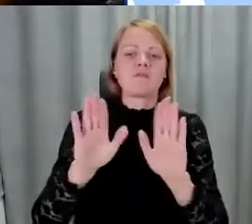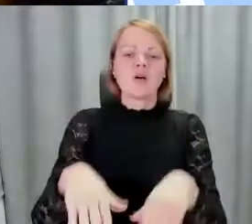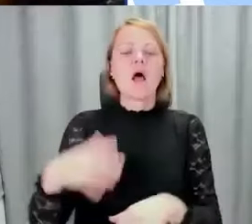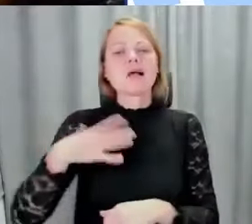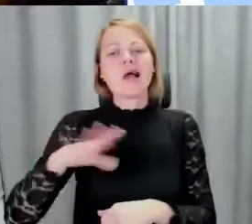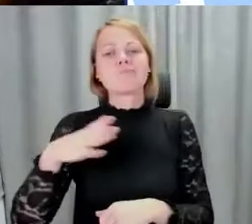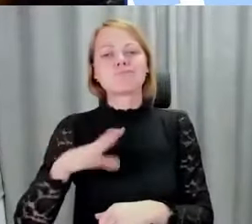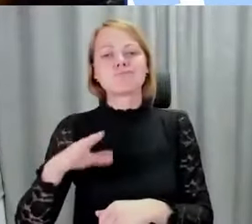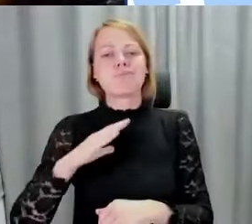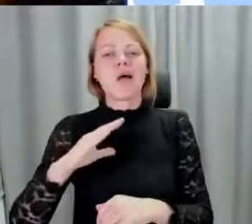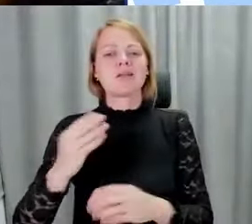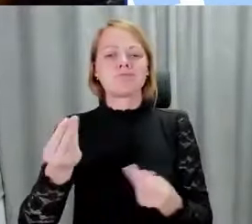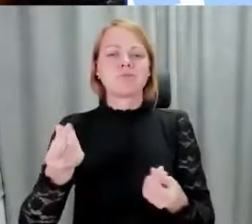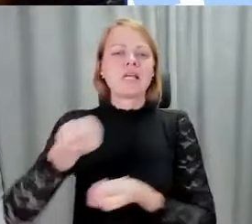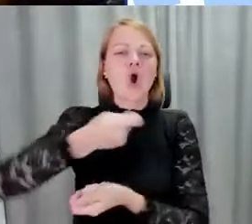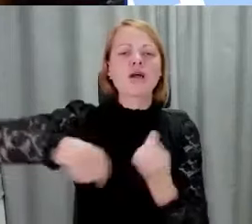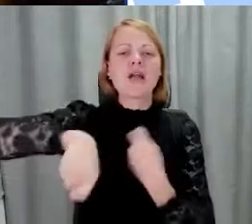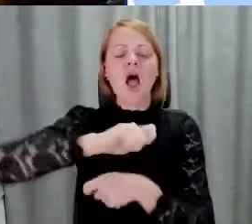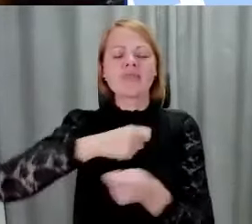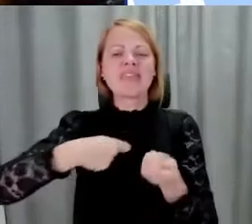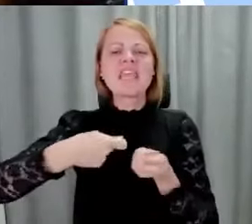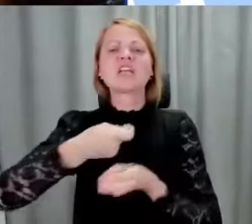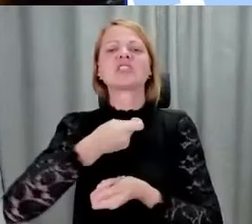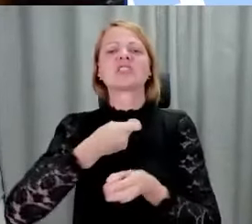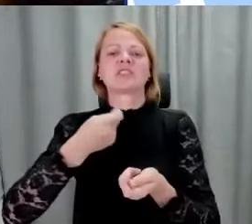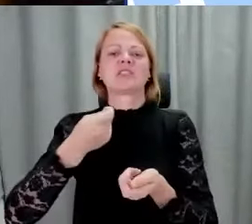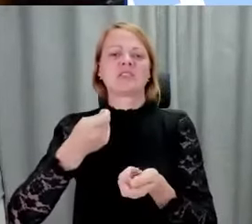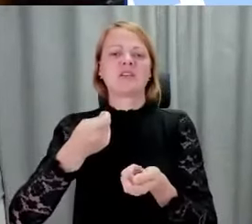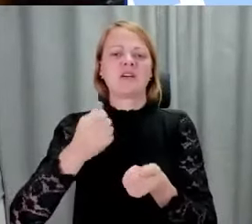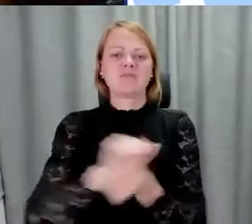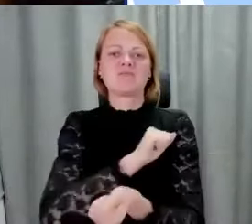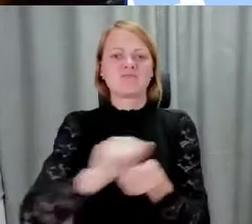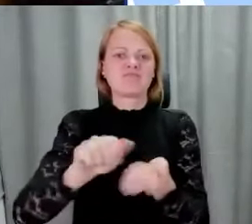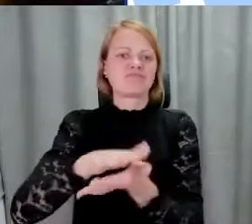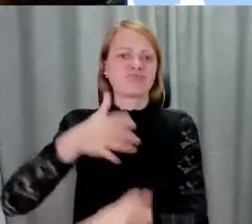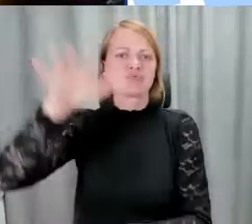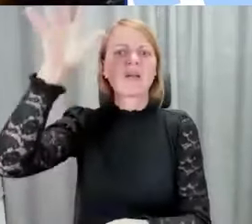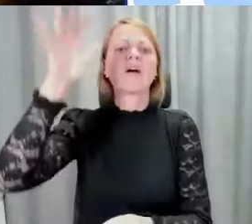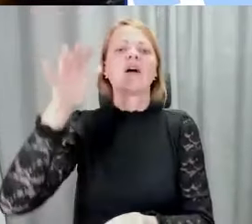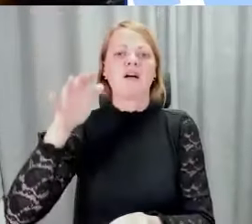ir tik gari projektu saskaņošanas labirinti?